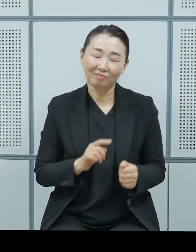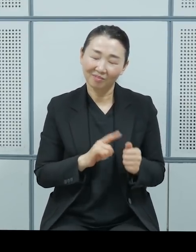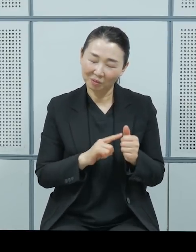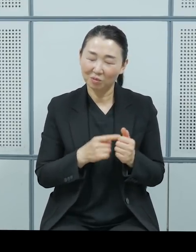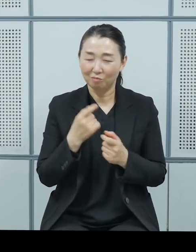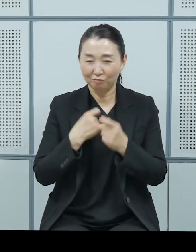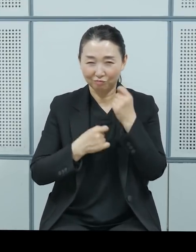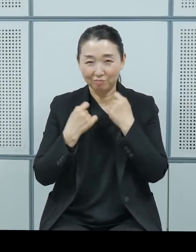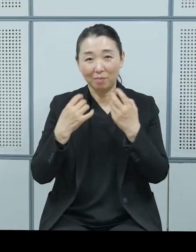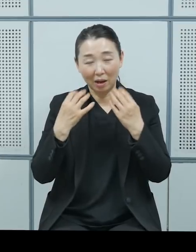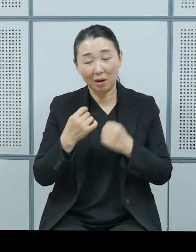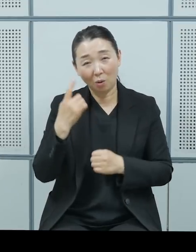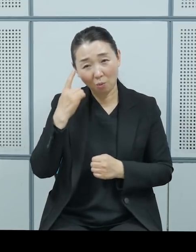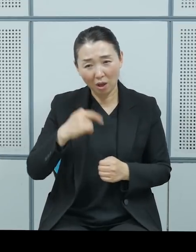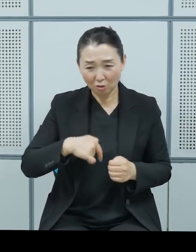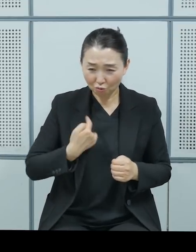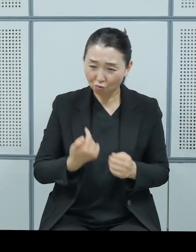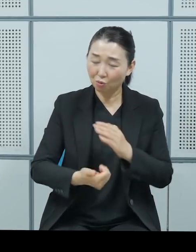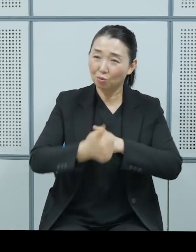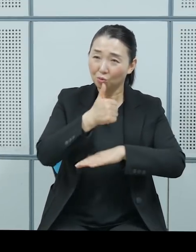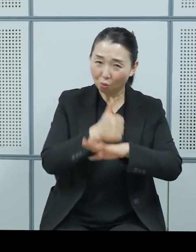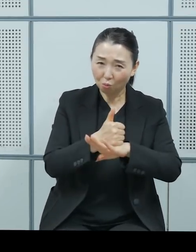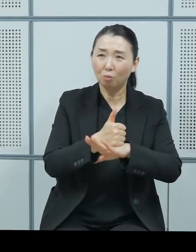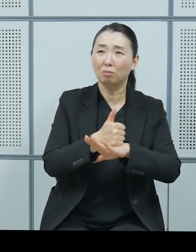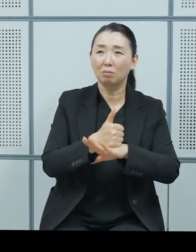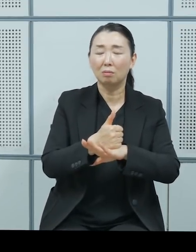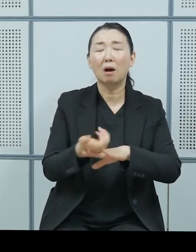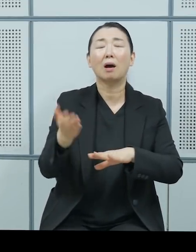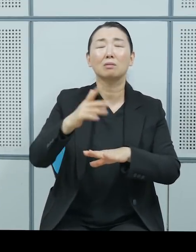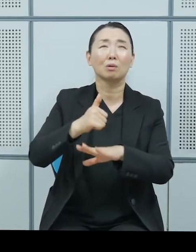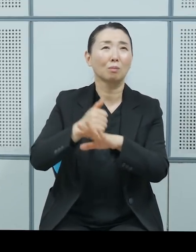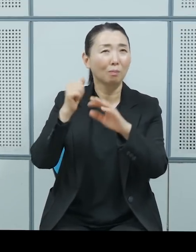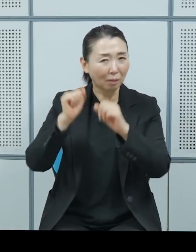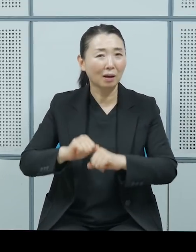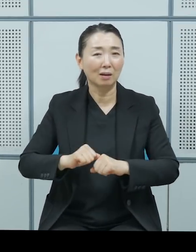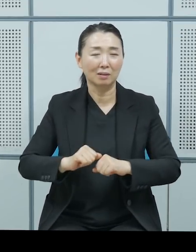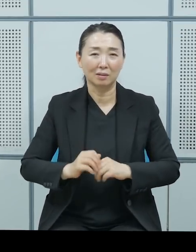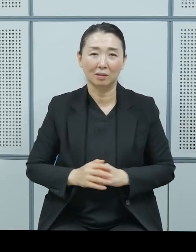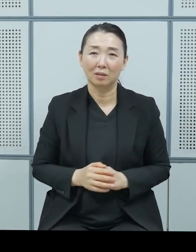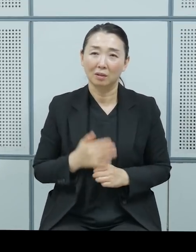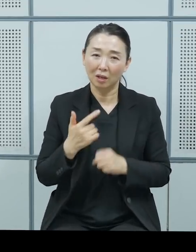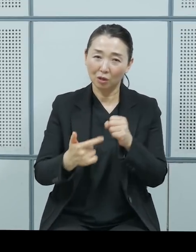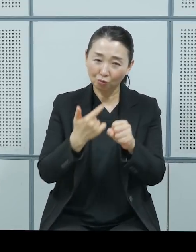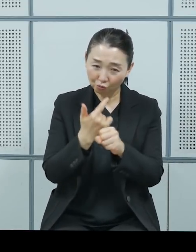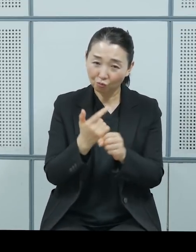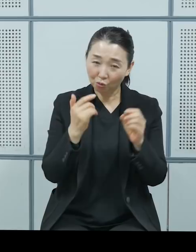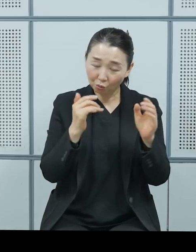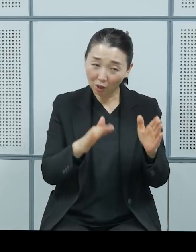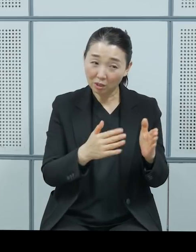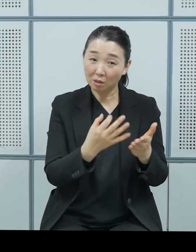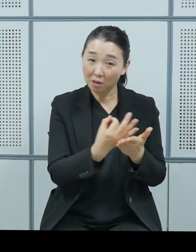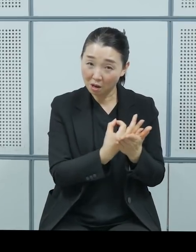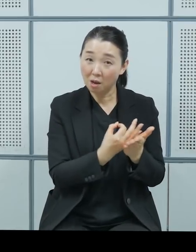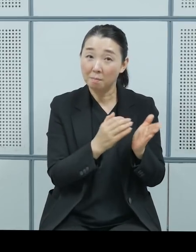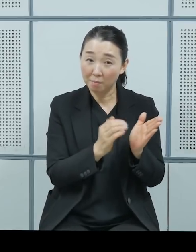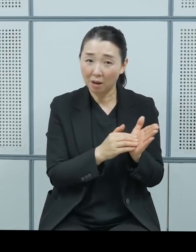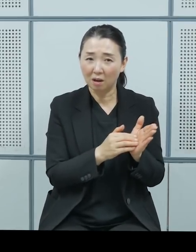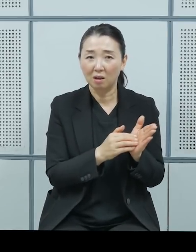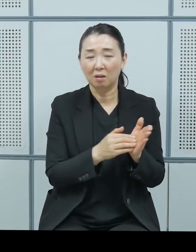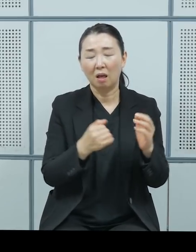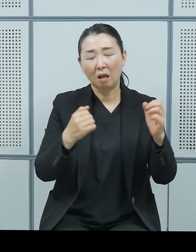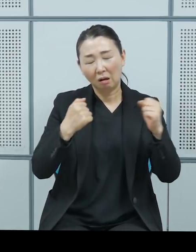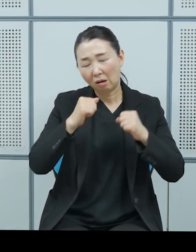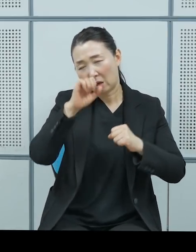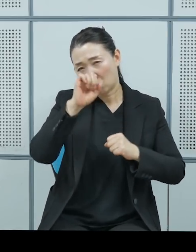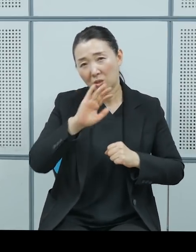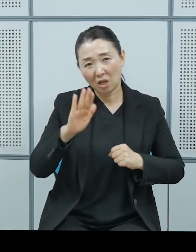우시는 거예요. 자수성가했다가 다 망하고. 근데 이제 그렇게 한 6년을 이분이 하셨는데 건강이 이제 안 좋으시고